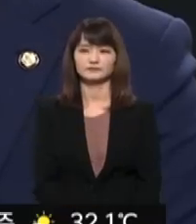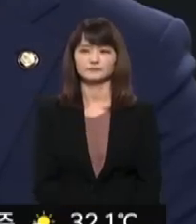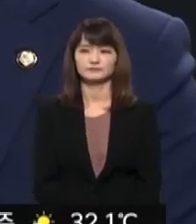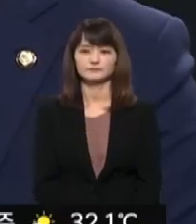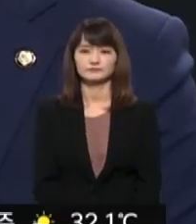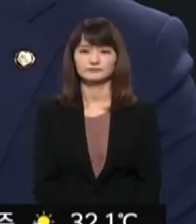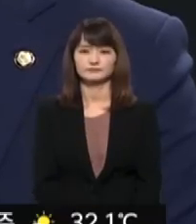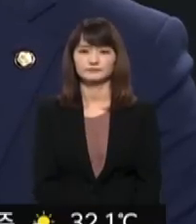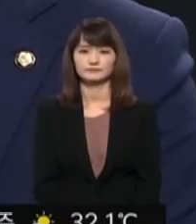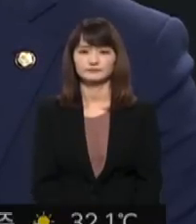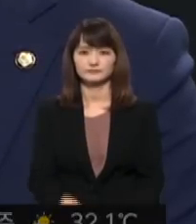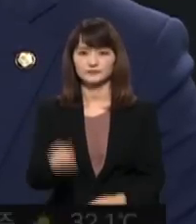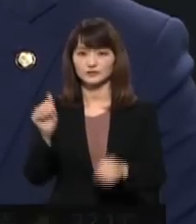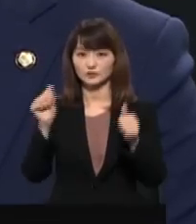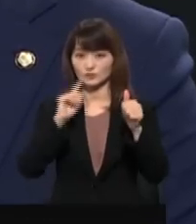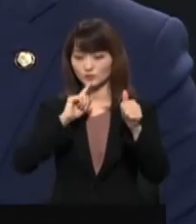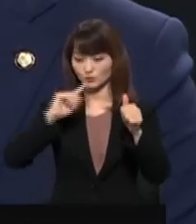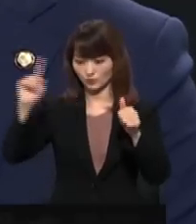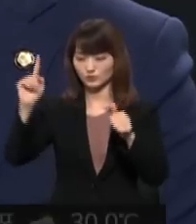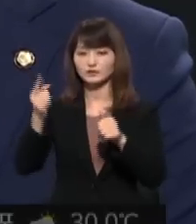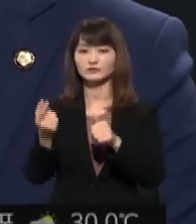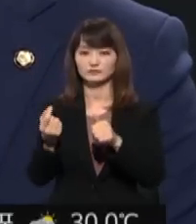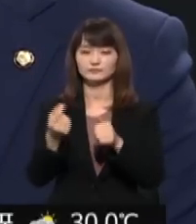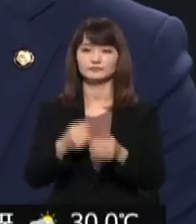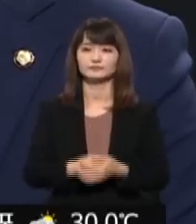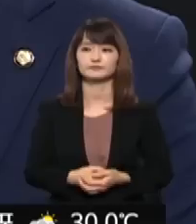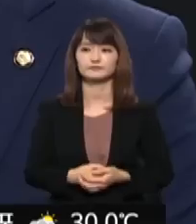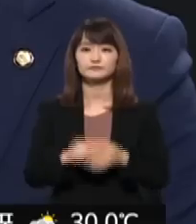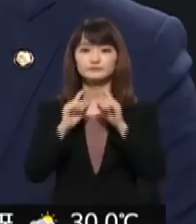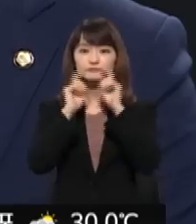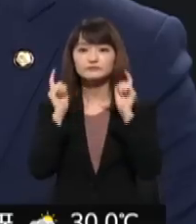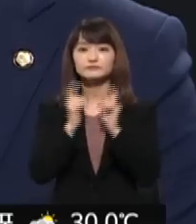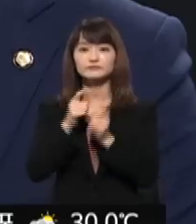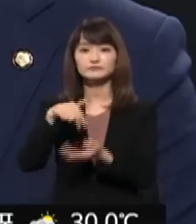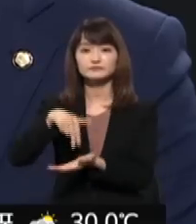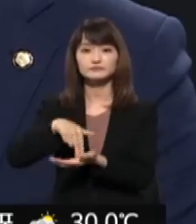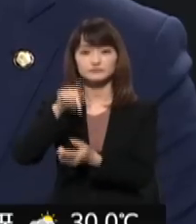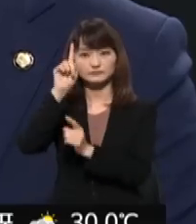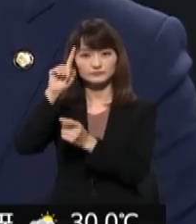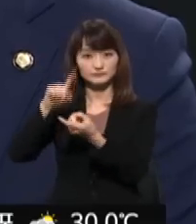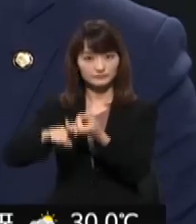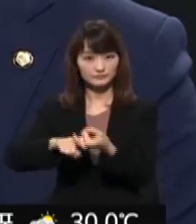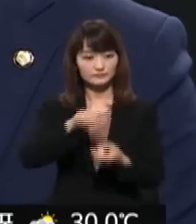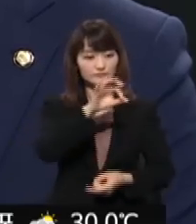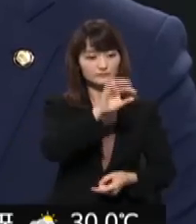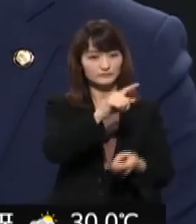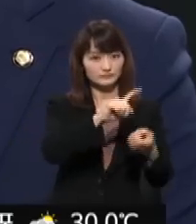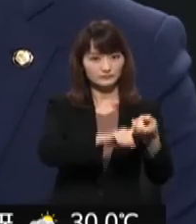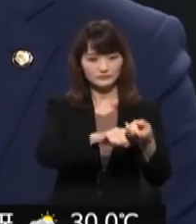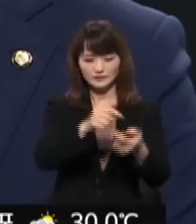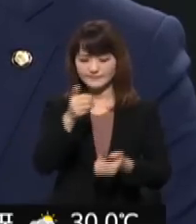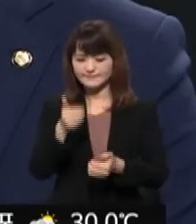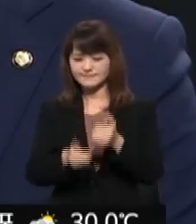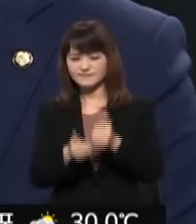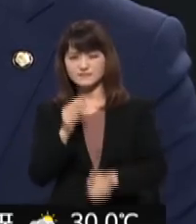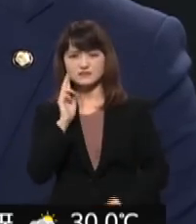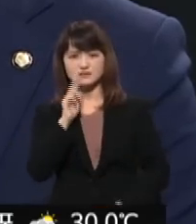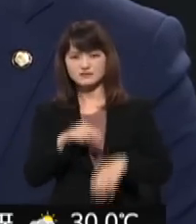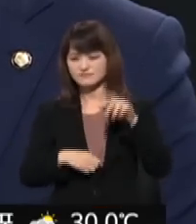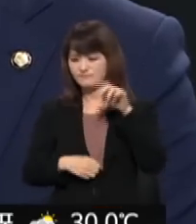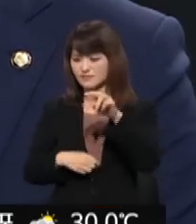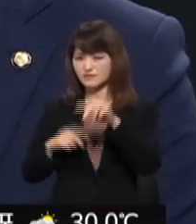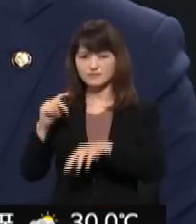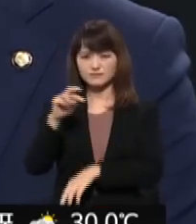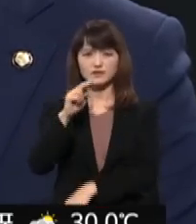사실 이제 고소까지 나은 것으로 보는데 개인적으로 그렇습니다 뭐 지금 이해권 윤회관 갈등 굉장히 심하고 공격수위도